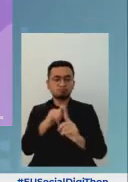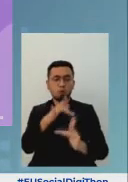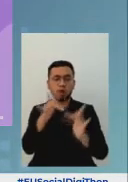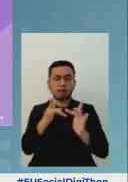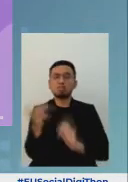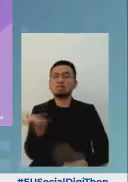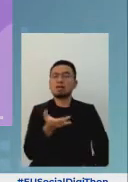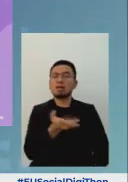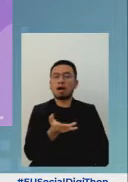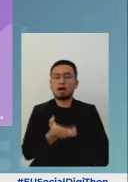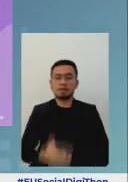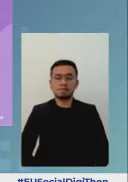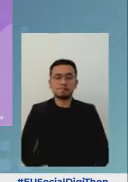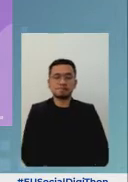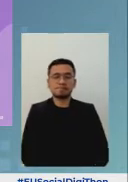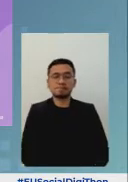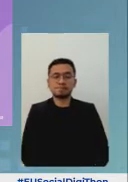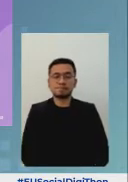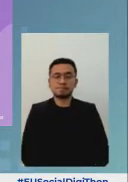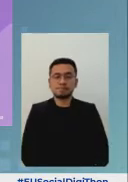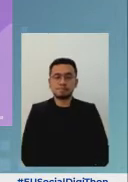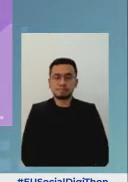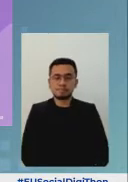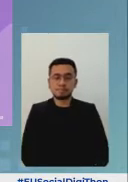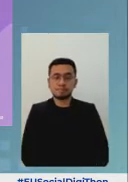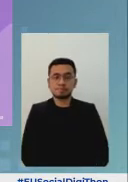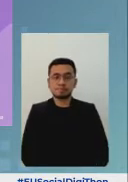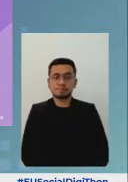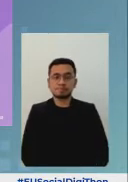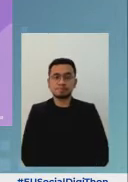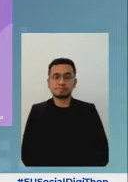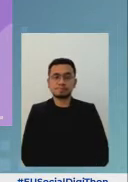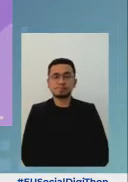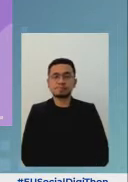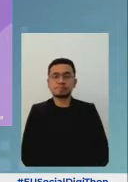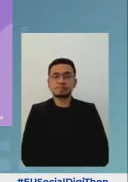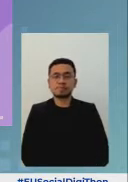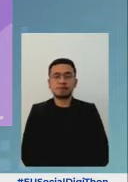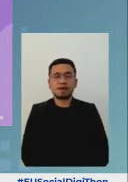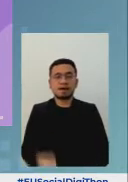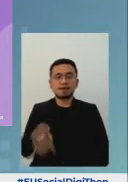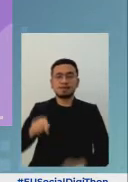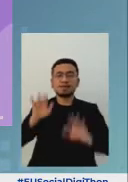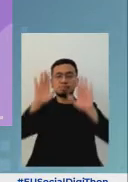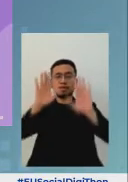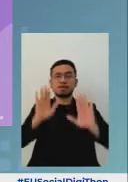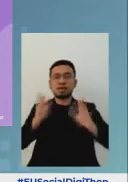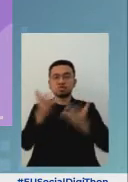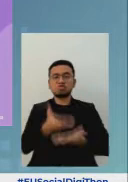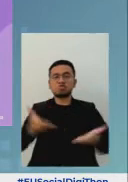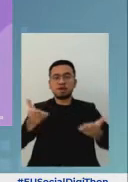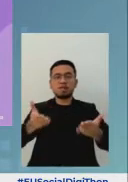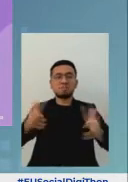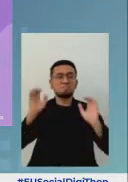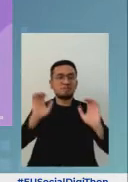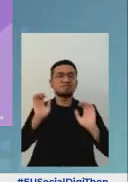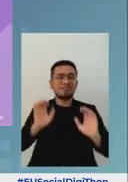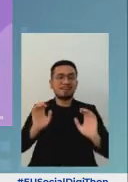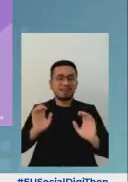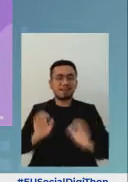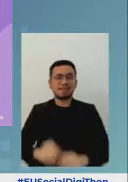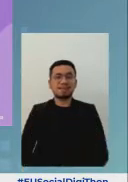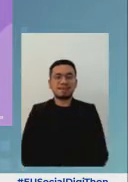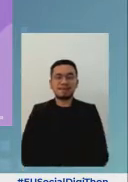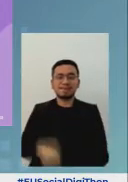ada sekarang itu ada banyak sosial media. Ini adalah sebetulnya jenis sosial media itu jauh lebih